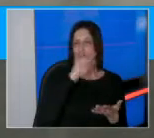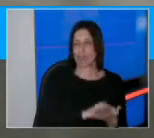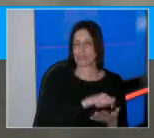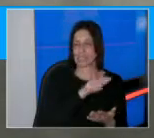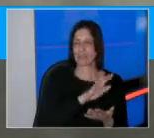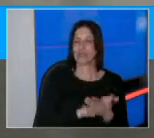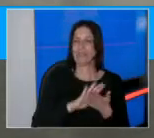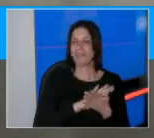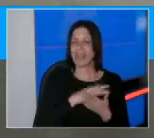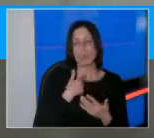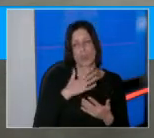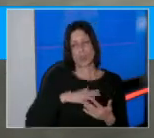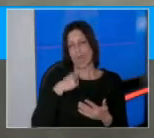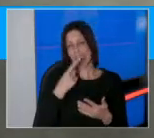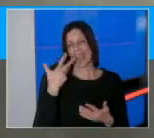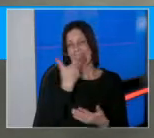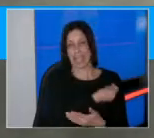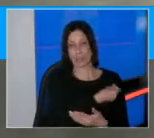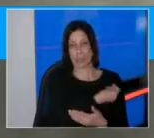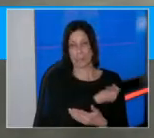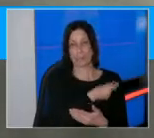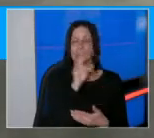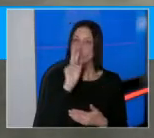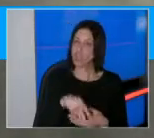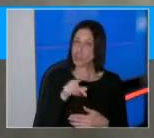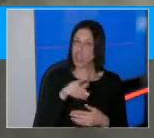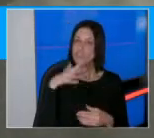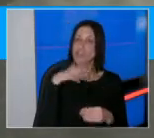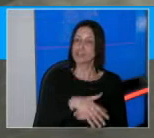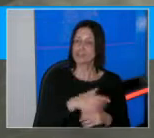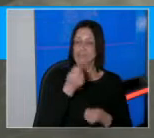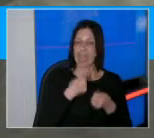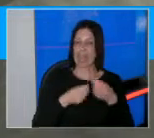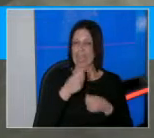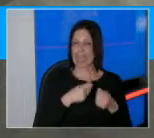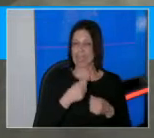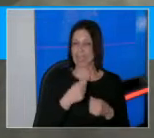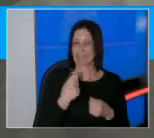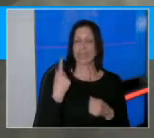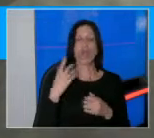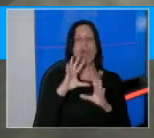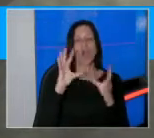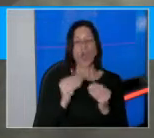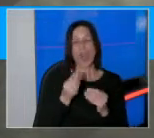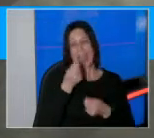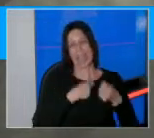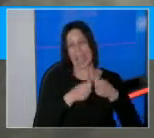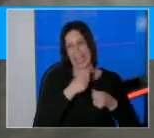כלום. אבל אני רוצה להגיד לך שהחיסונים, יש להם גם אפקט כלכלי. הרי כל ענף הכלכלה